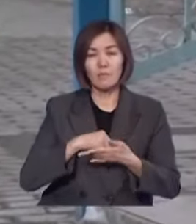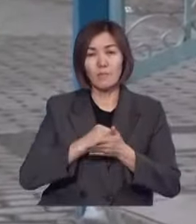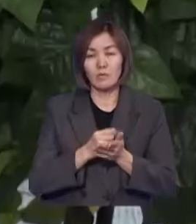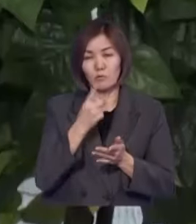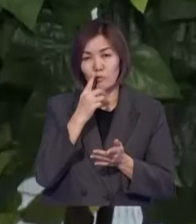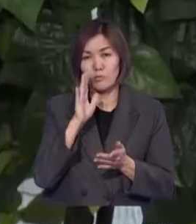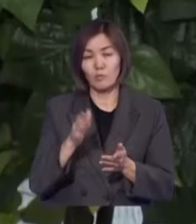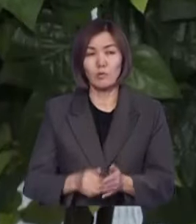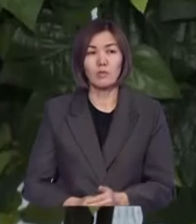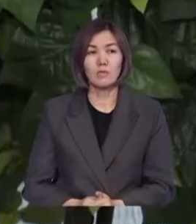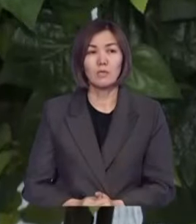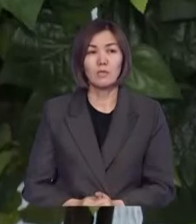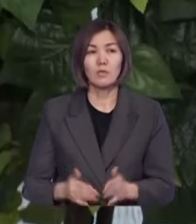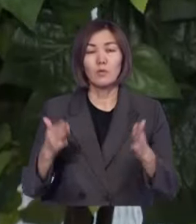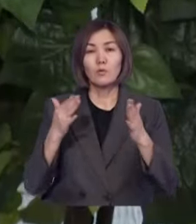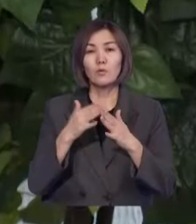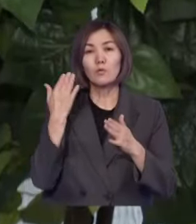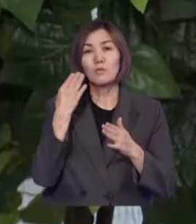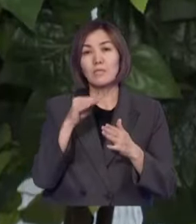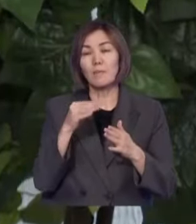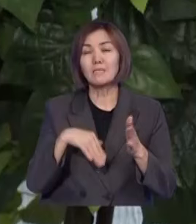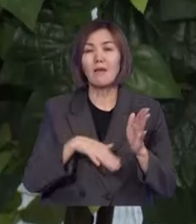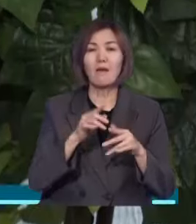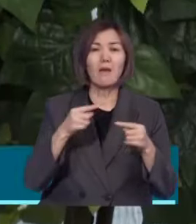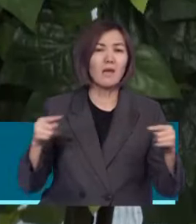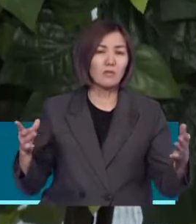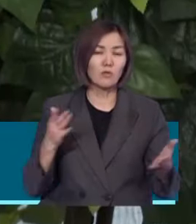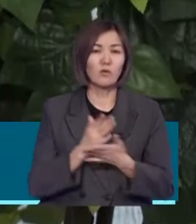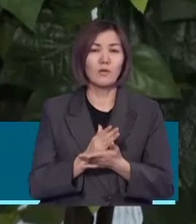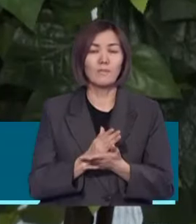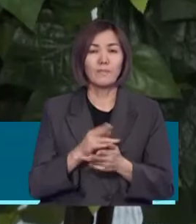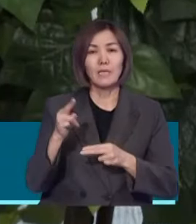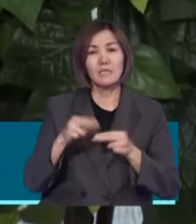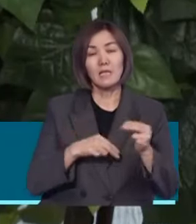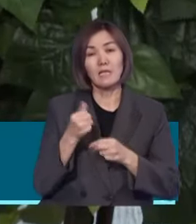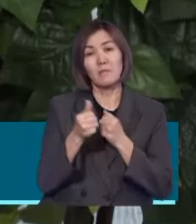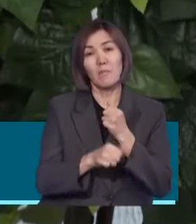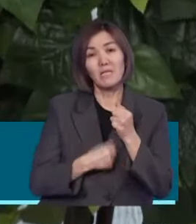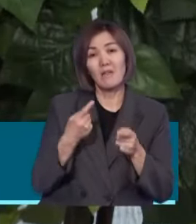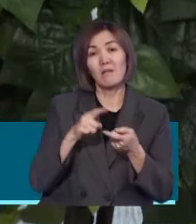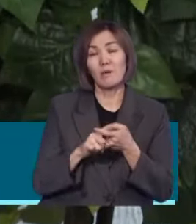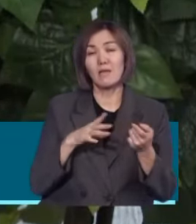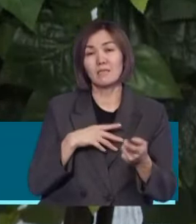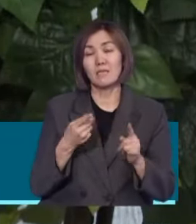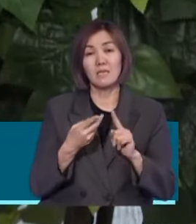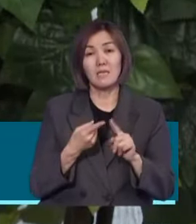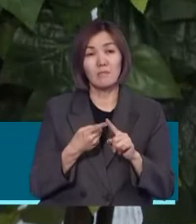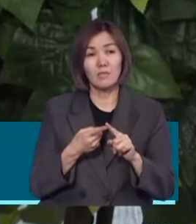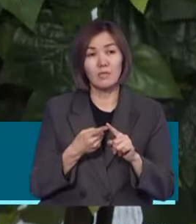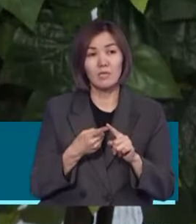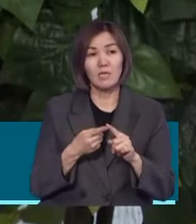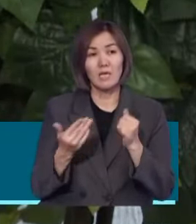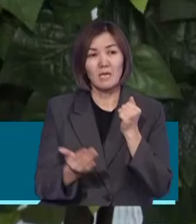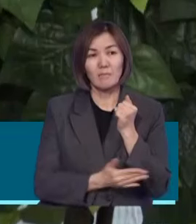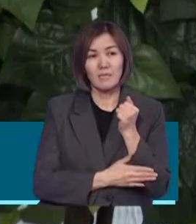кезеңінде. Үйдің сапасы да әртүрлі. Мысалы, салатын материалға байланысты. Біріншіден ең кеңгіде салып